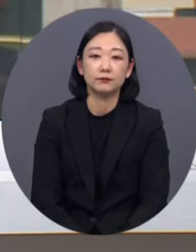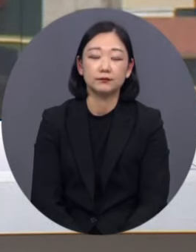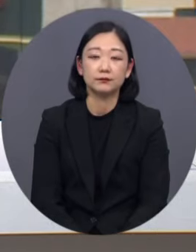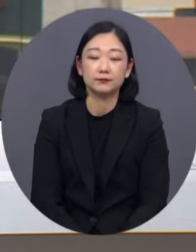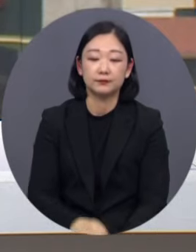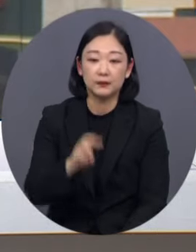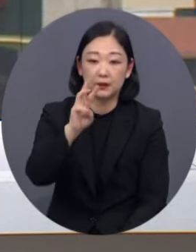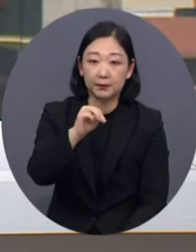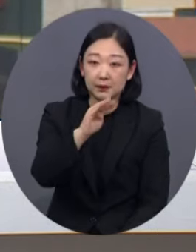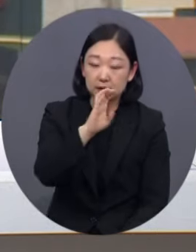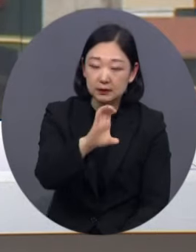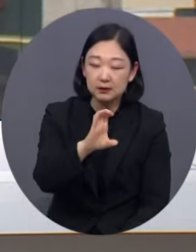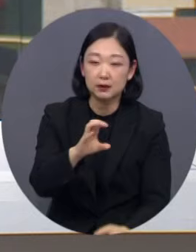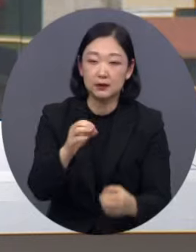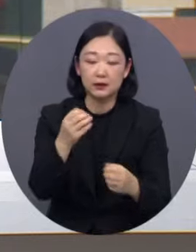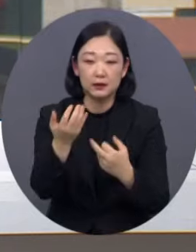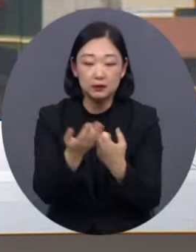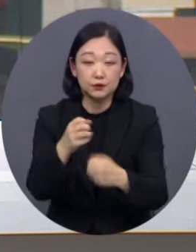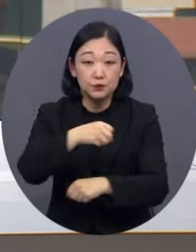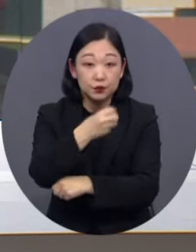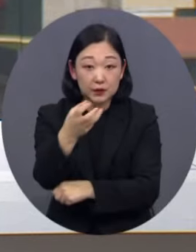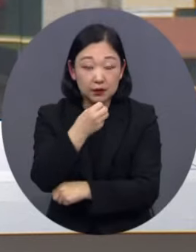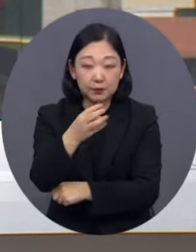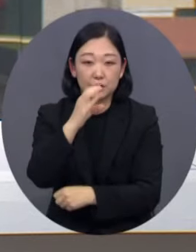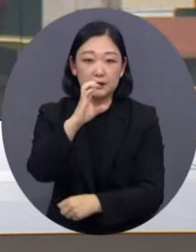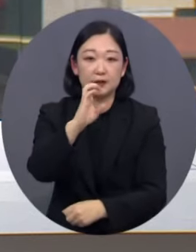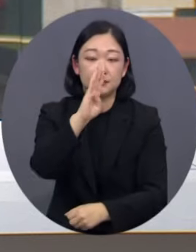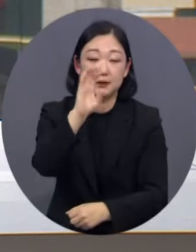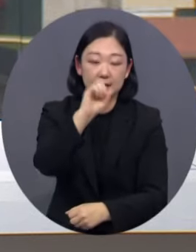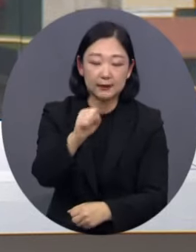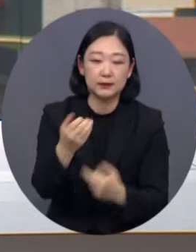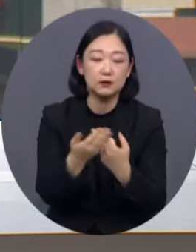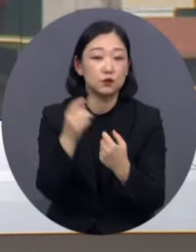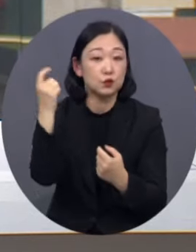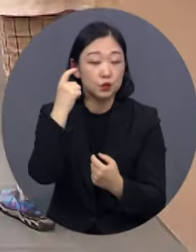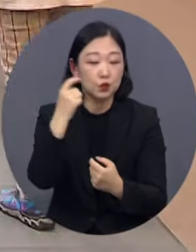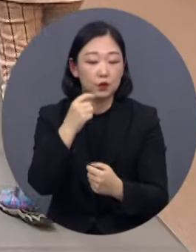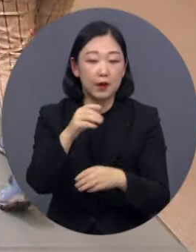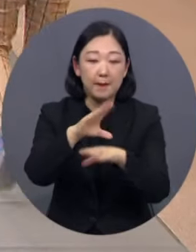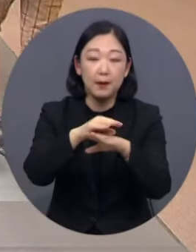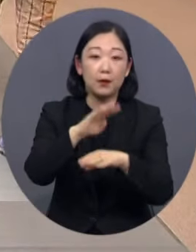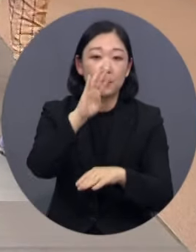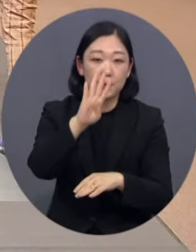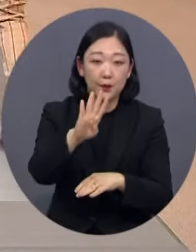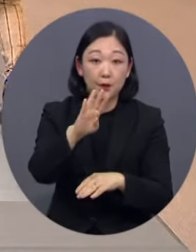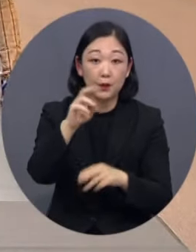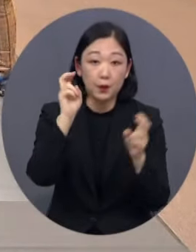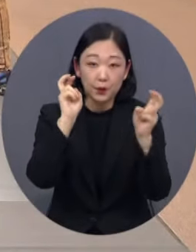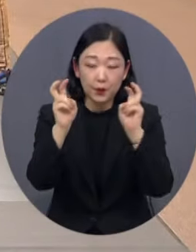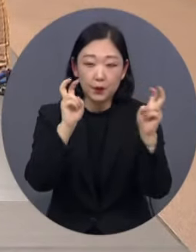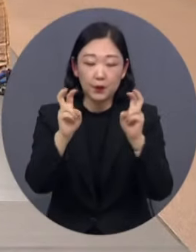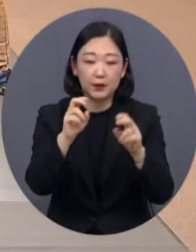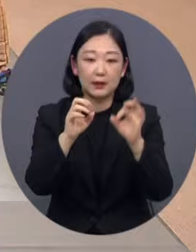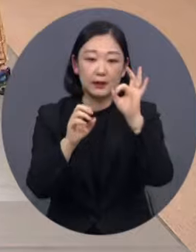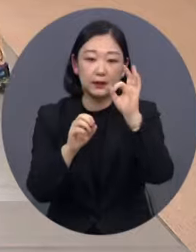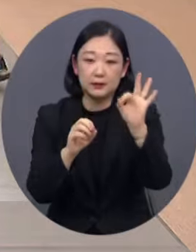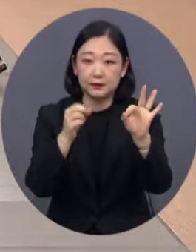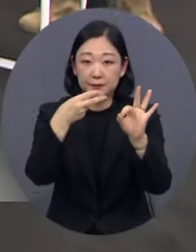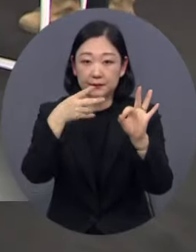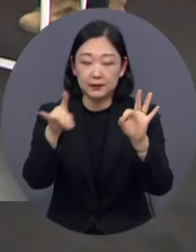제주 MBC와 제주일보, 제주 CBS와 제주의 소리 등 언론 4사가 총선 10대 어젠다를